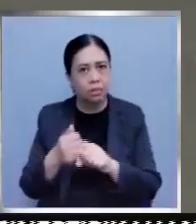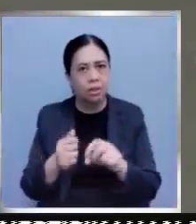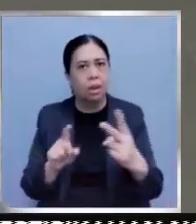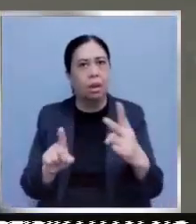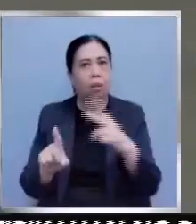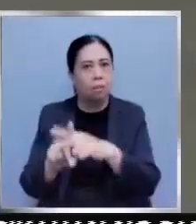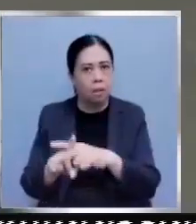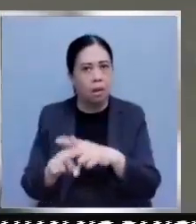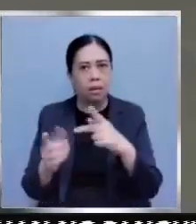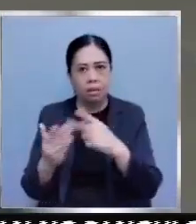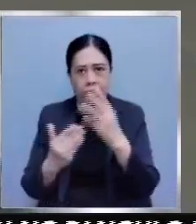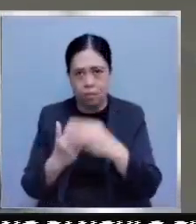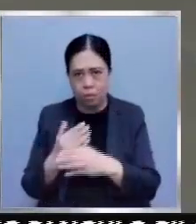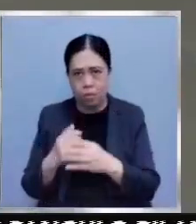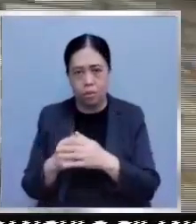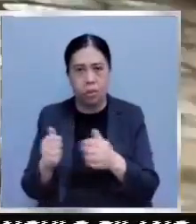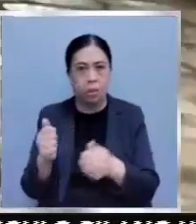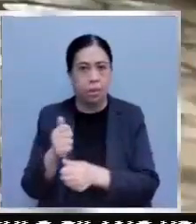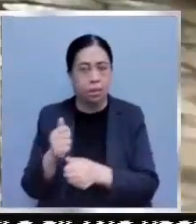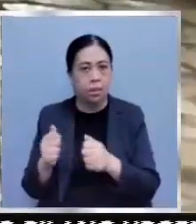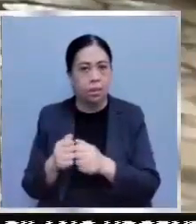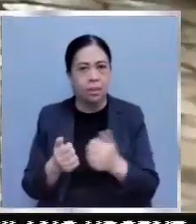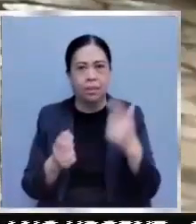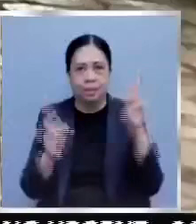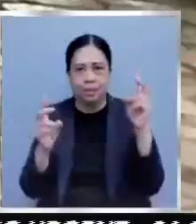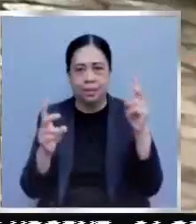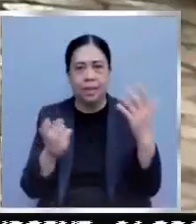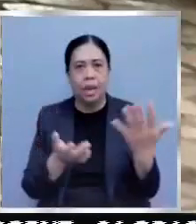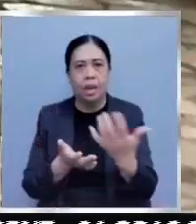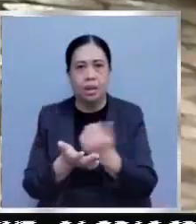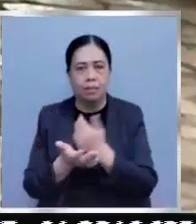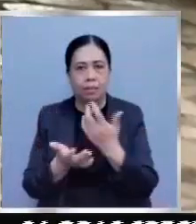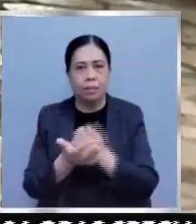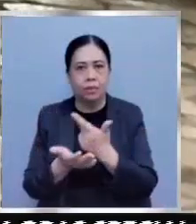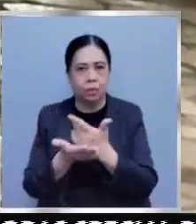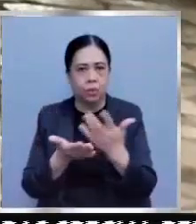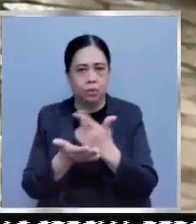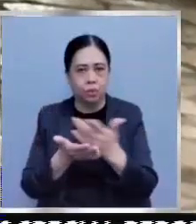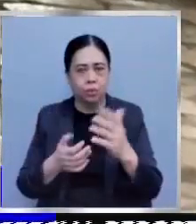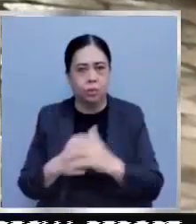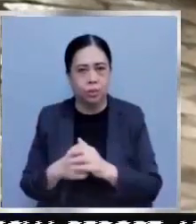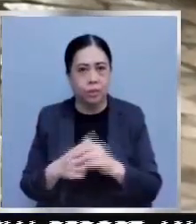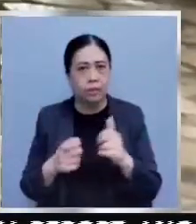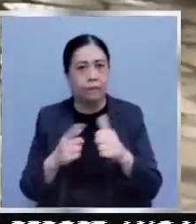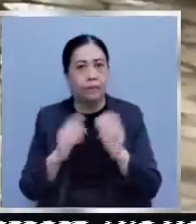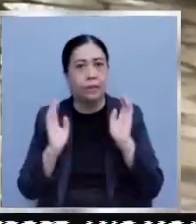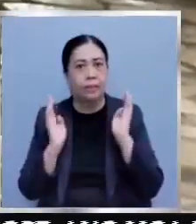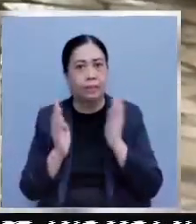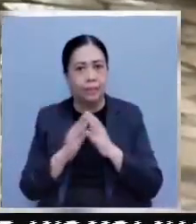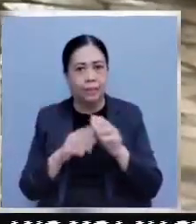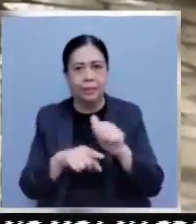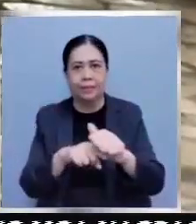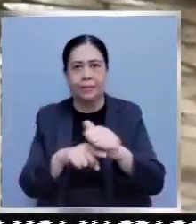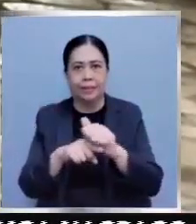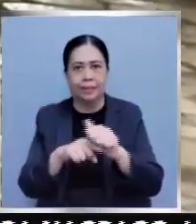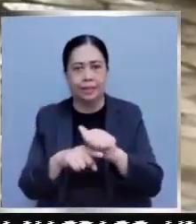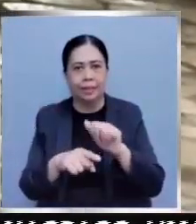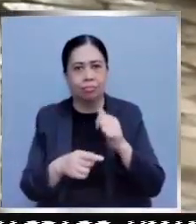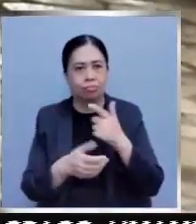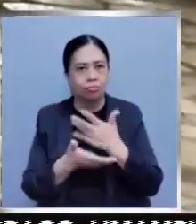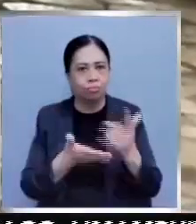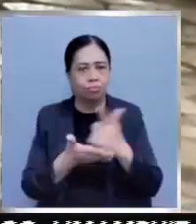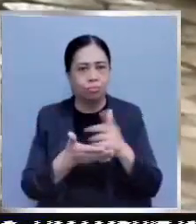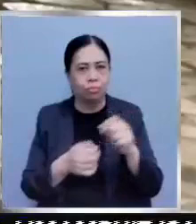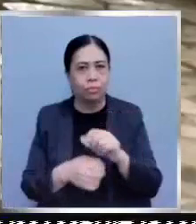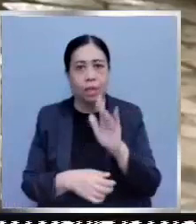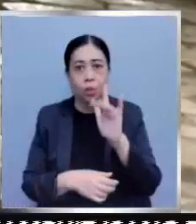programa under garbage collection nitong Oktubre ang target para sa unang batch ng mga i-train na basurero ang 25